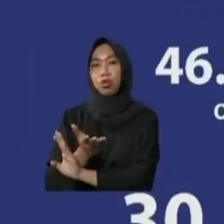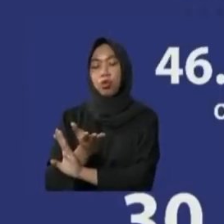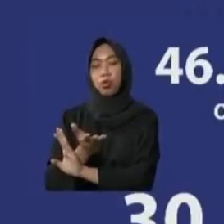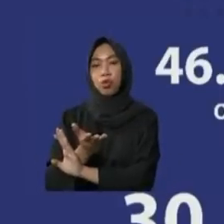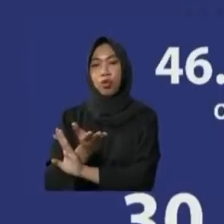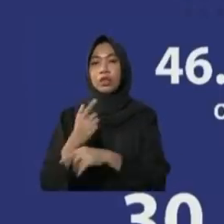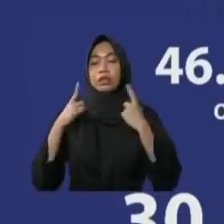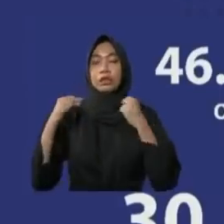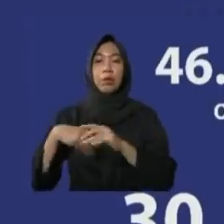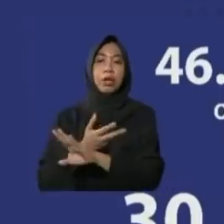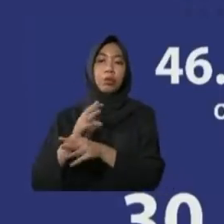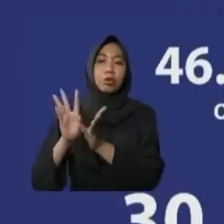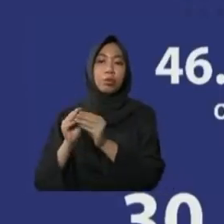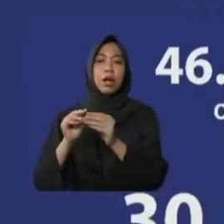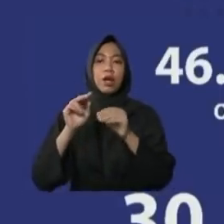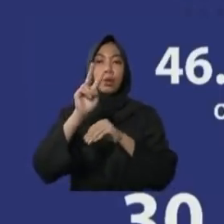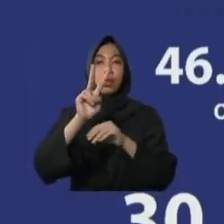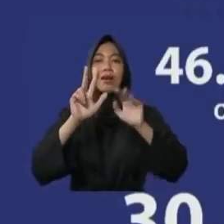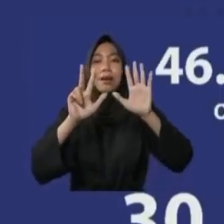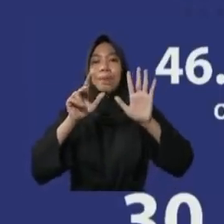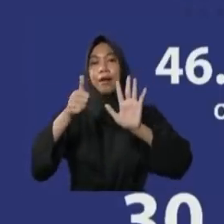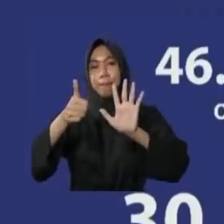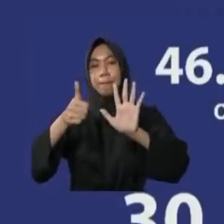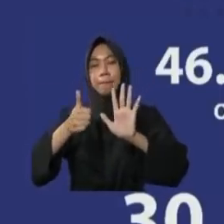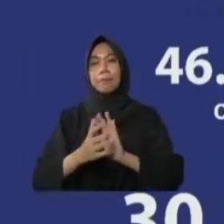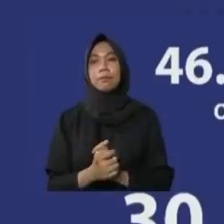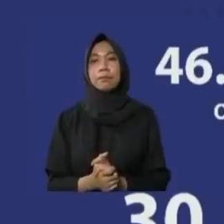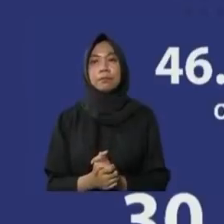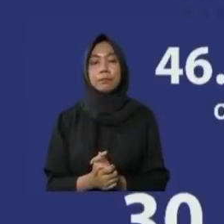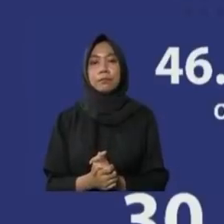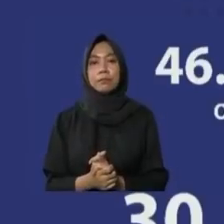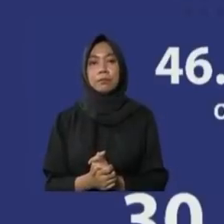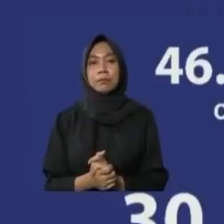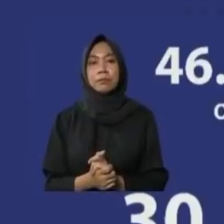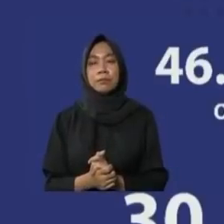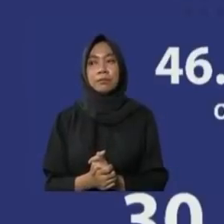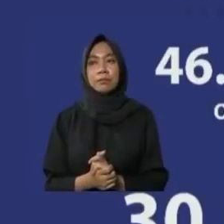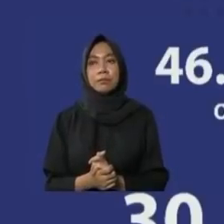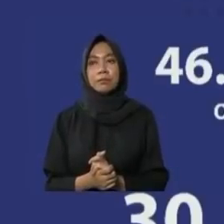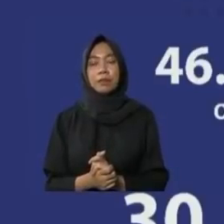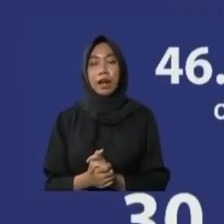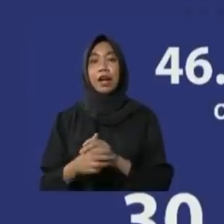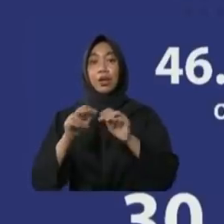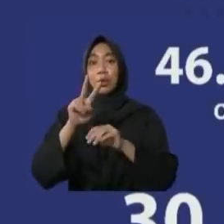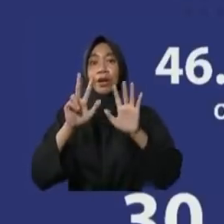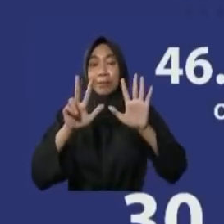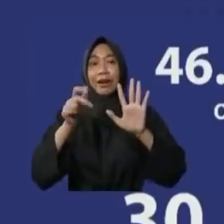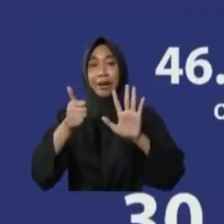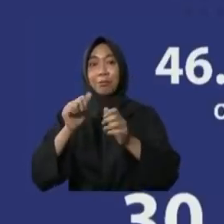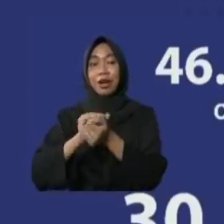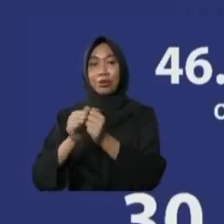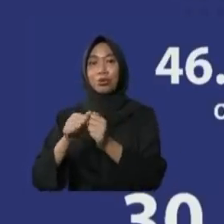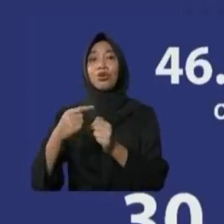Hai sebanyak 286 kasus meskipun pada hari yang sama Jawa Timur juga melaporkan kasus sembuh